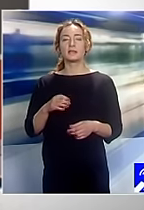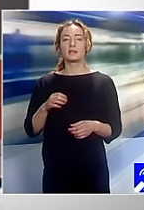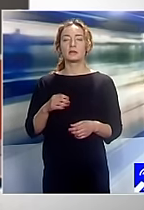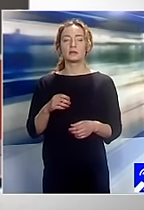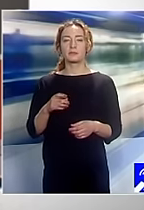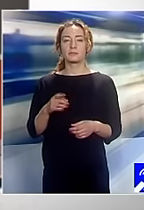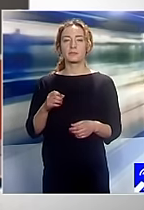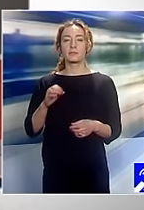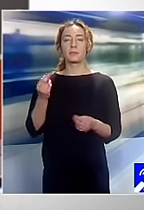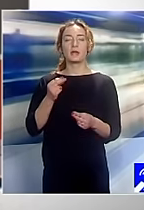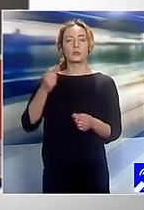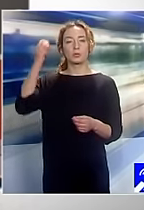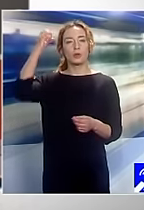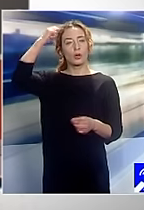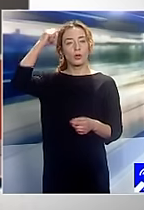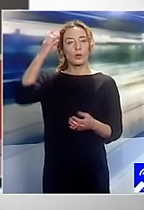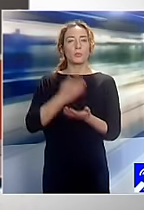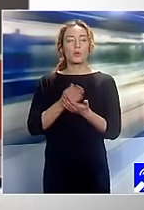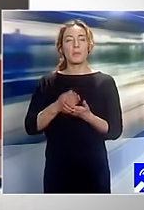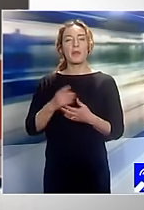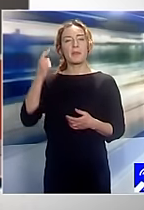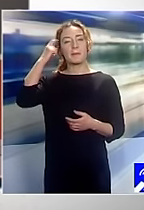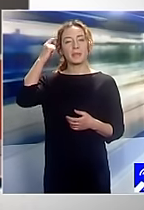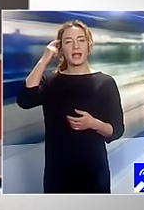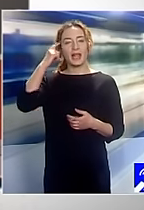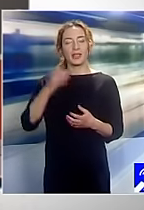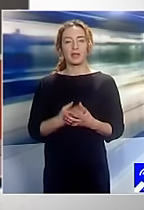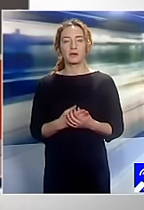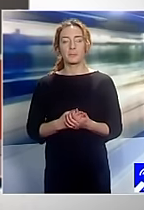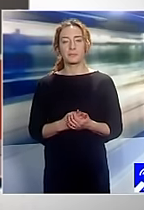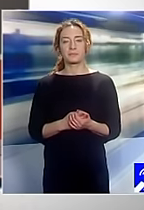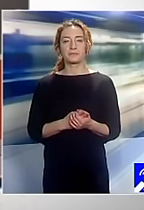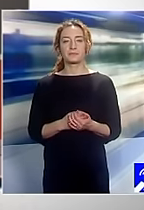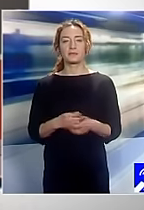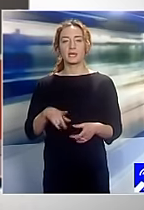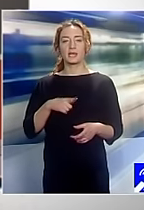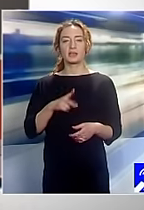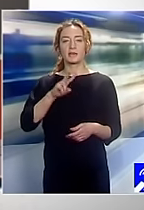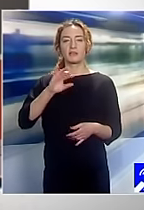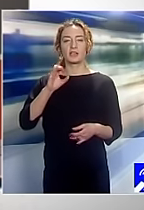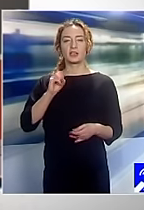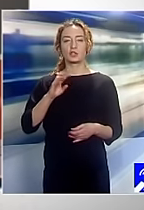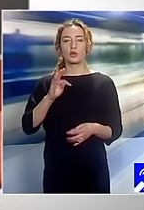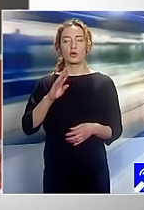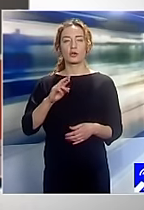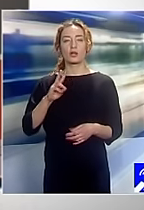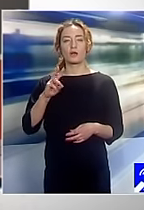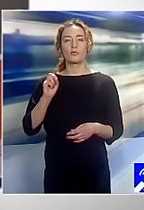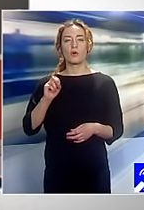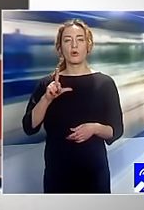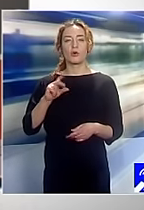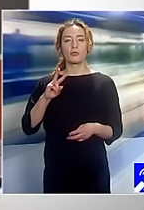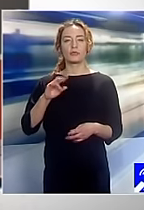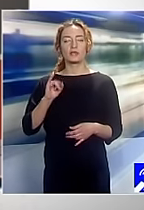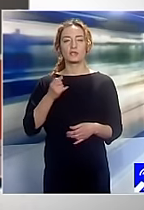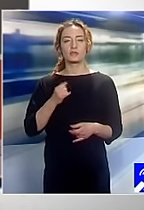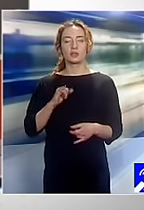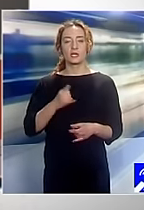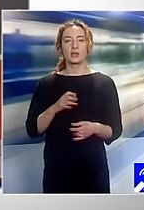pe creier din Europa, la Rotterdam, adică. Este vorba de Victor Volovici, care a organizat la Cluj